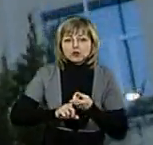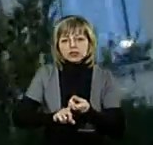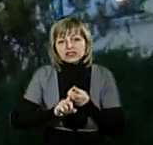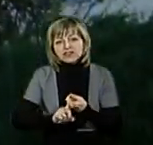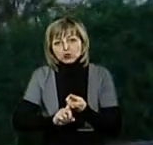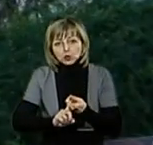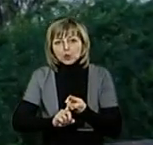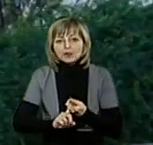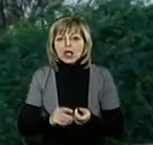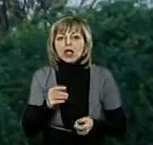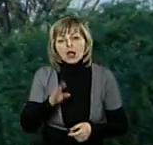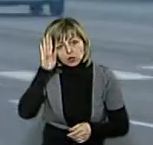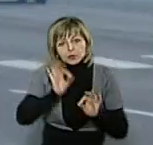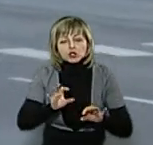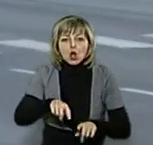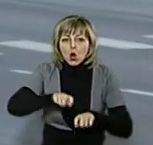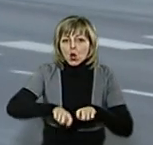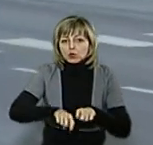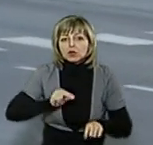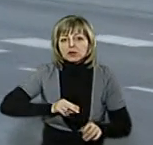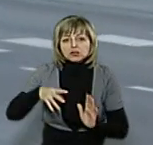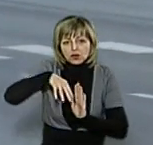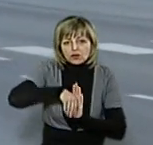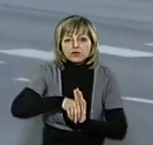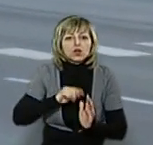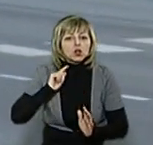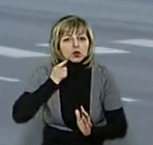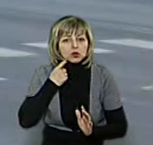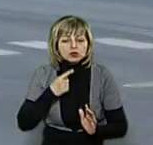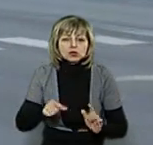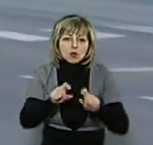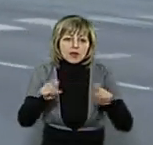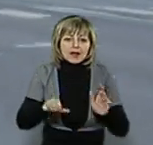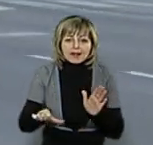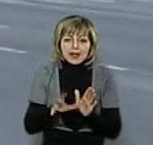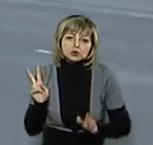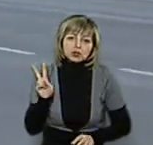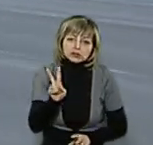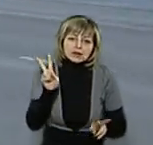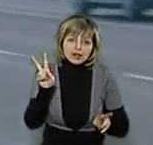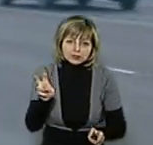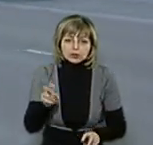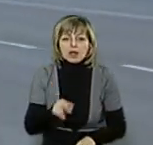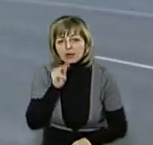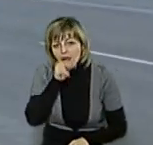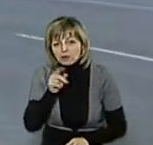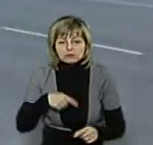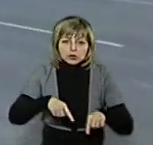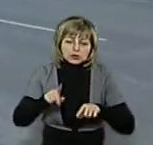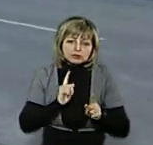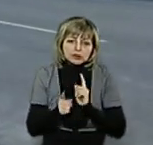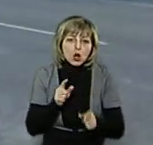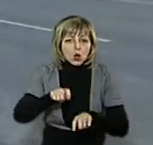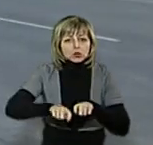Володимир Степанов. З його слів, контроль працює при Луцькому підприємстві електротранспорту. На маршрутних рейсах перевізників